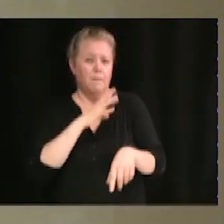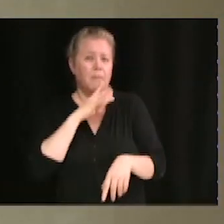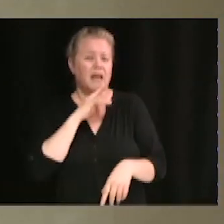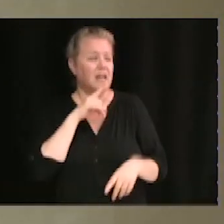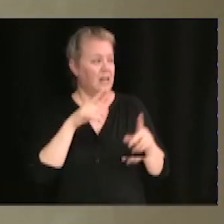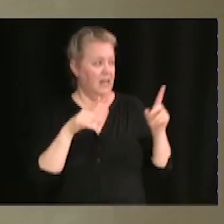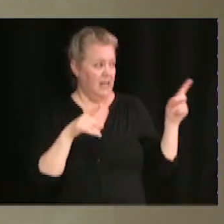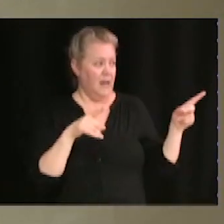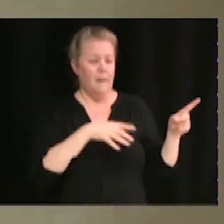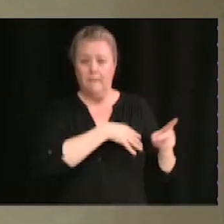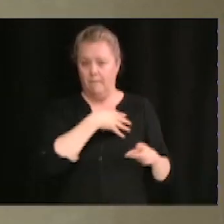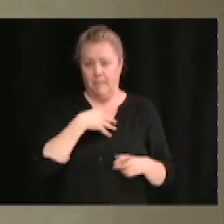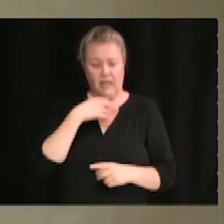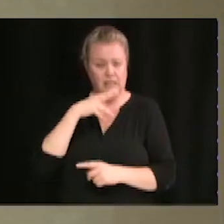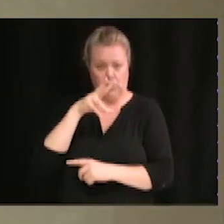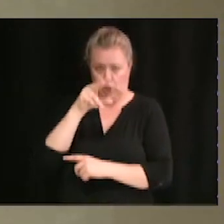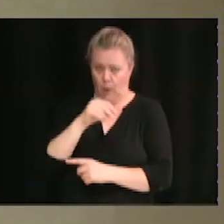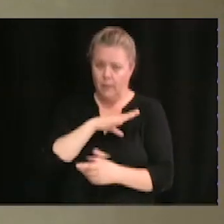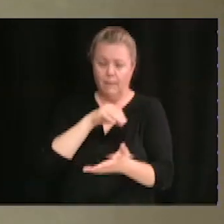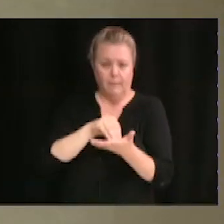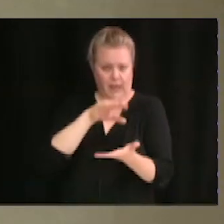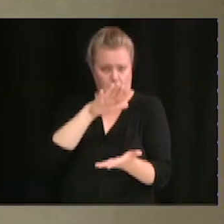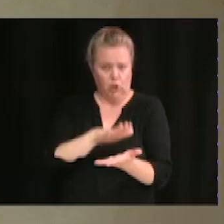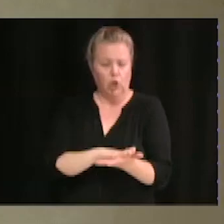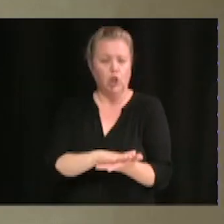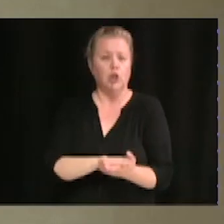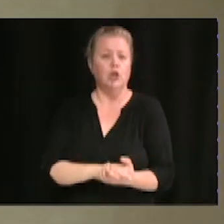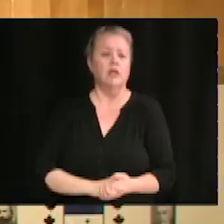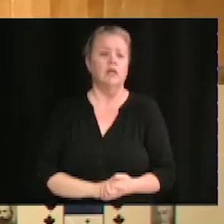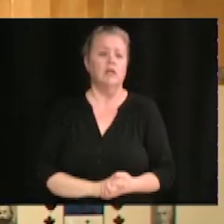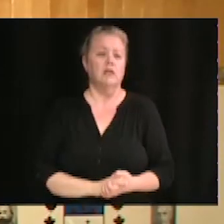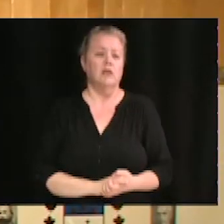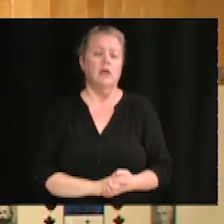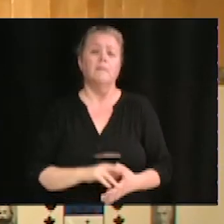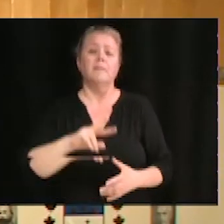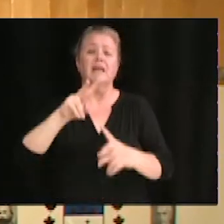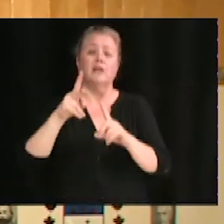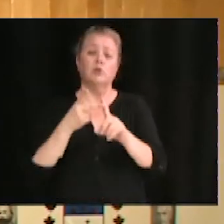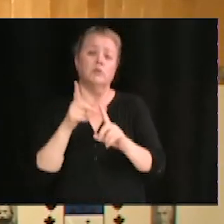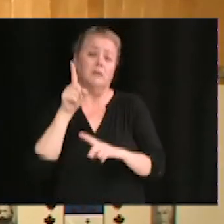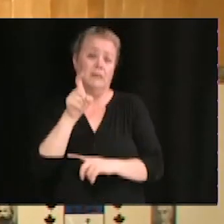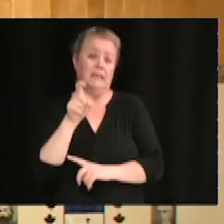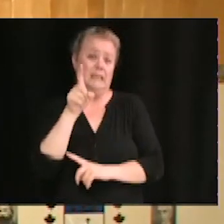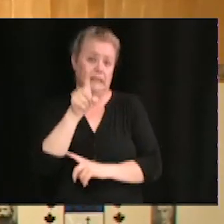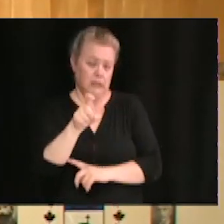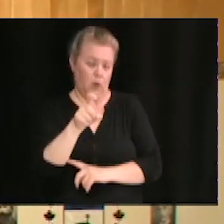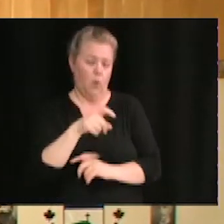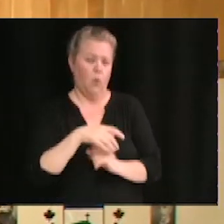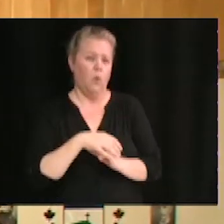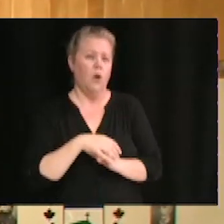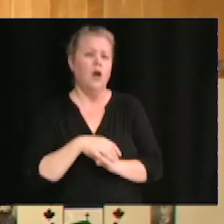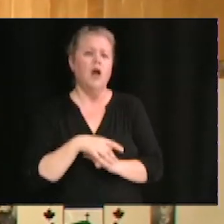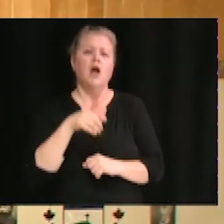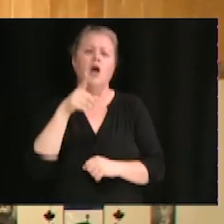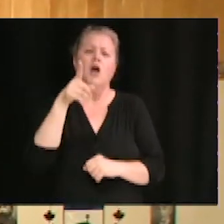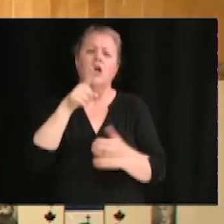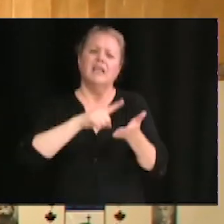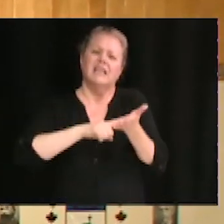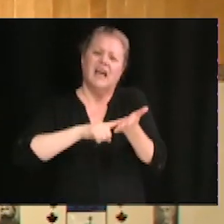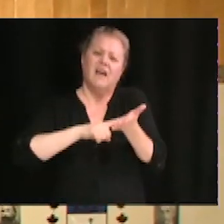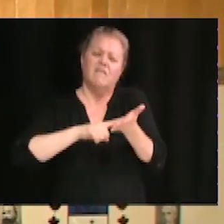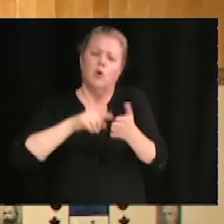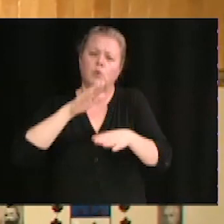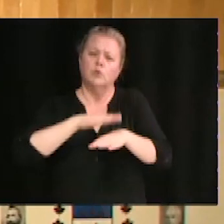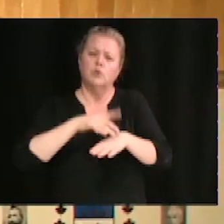'en prends note. Vous en prenez note, c'est beau. Et la deuxième question que je voulais poser, c'est les travaux du lac